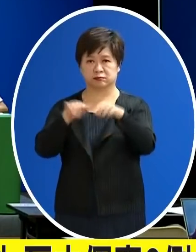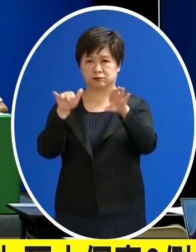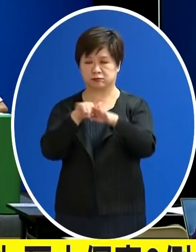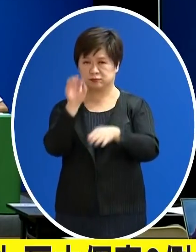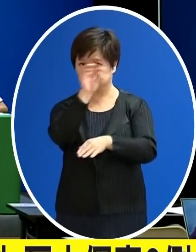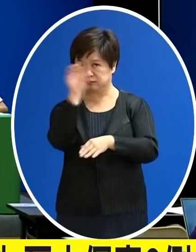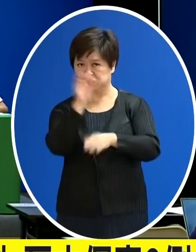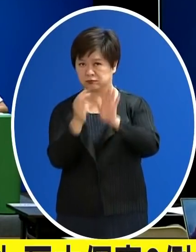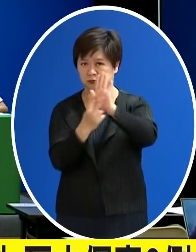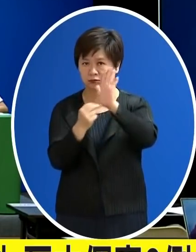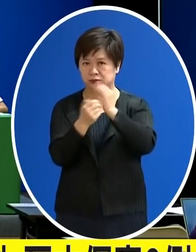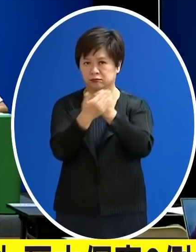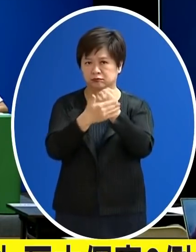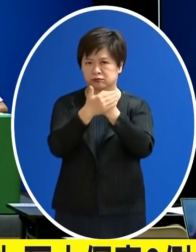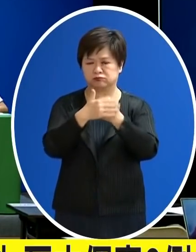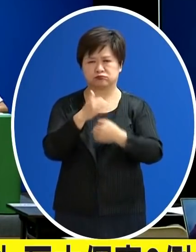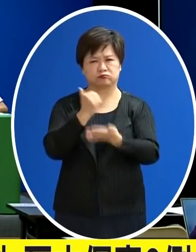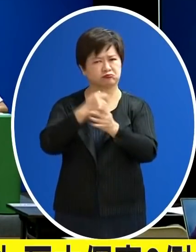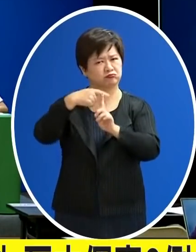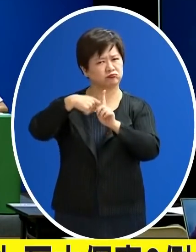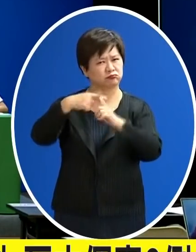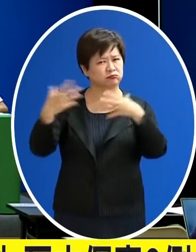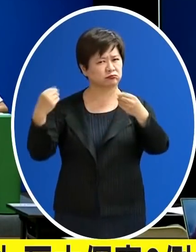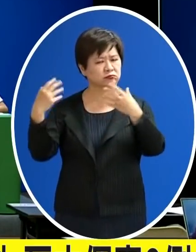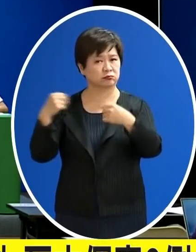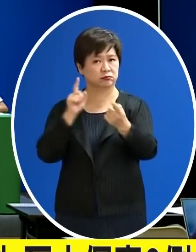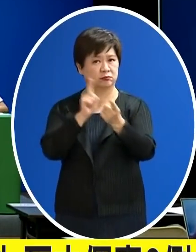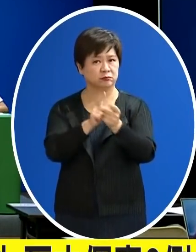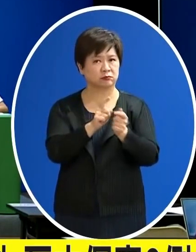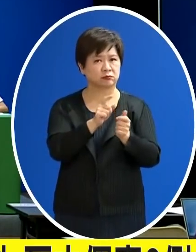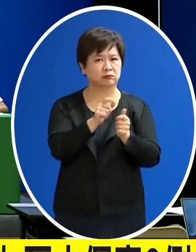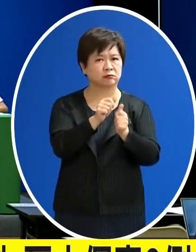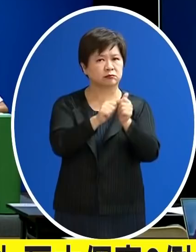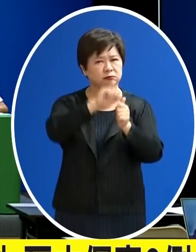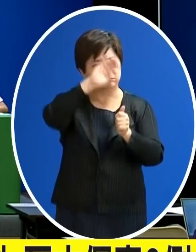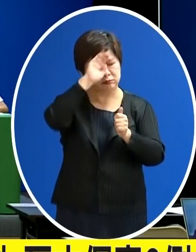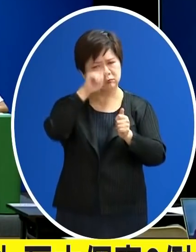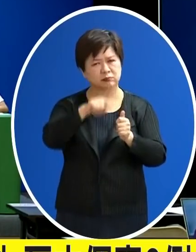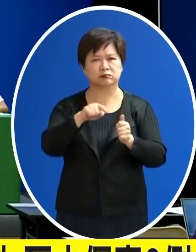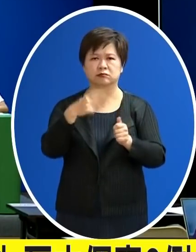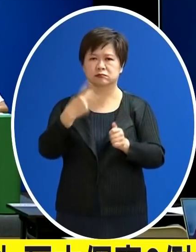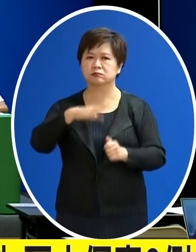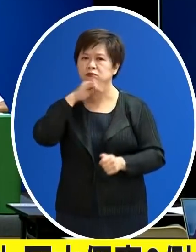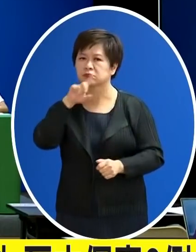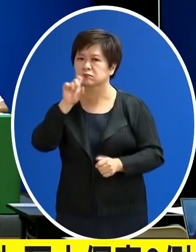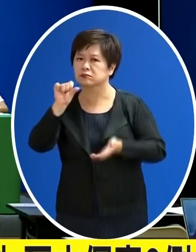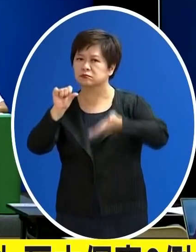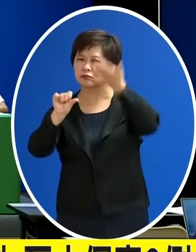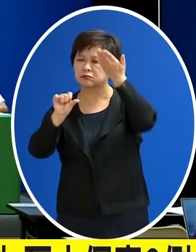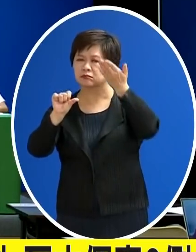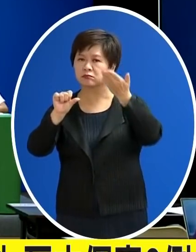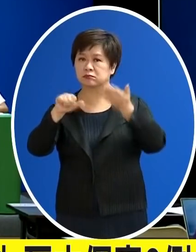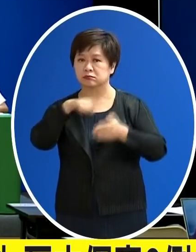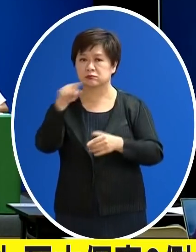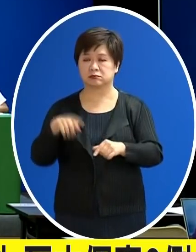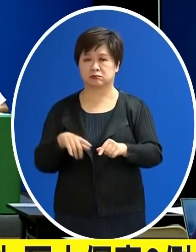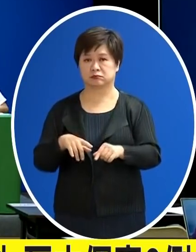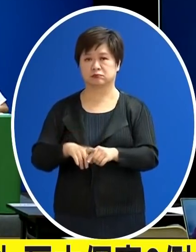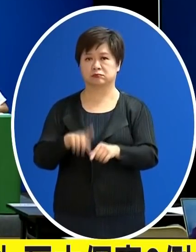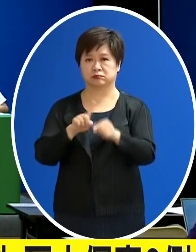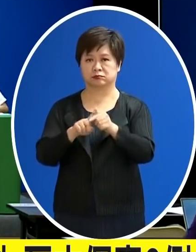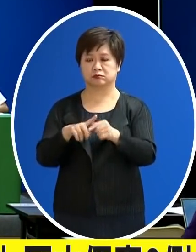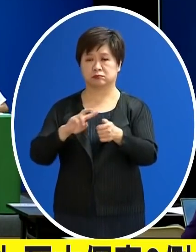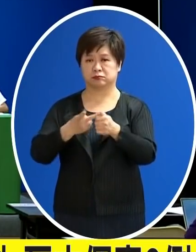指出保护效期不明，而且对于艾滋病患共病者以及65岁以上长者的综合抗体效